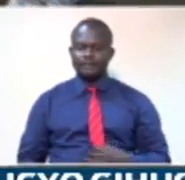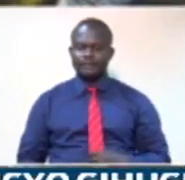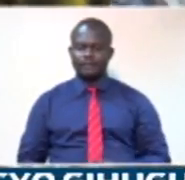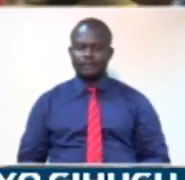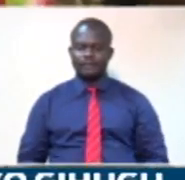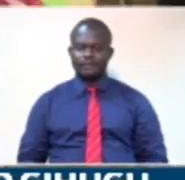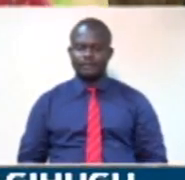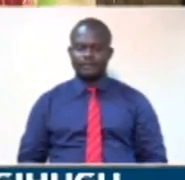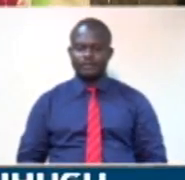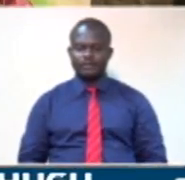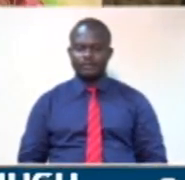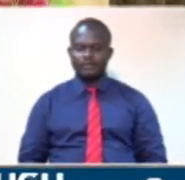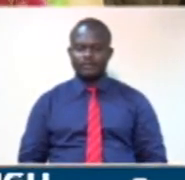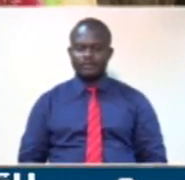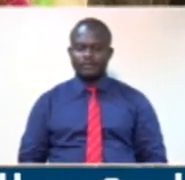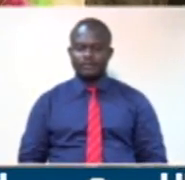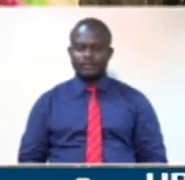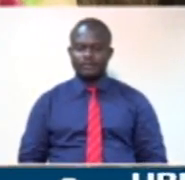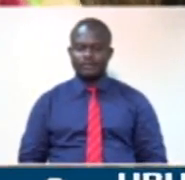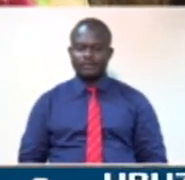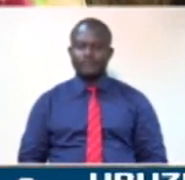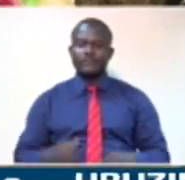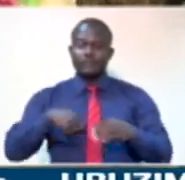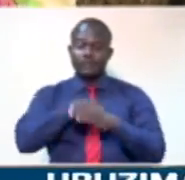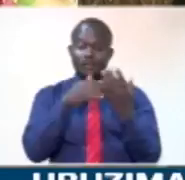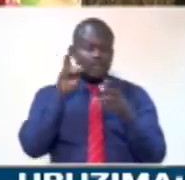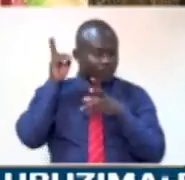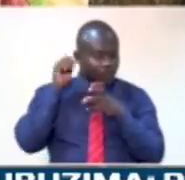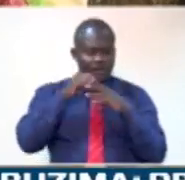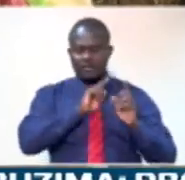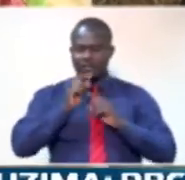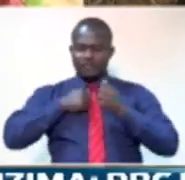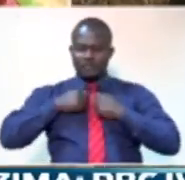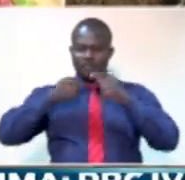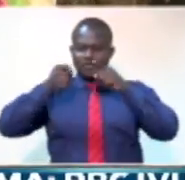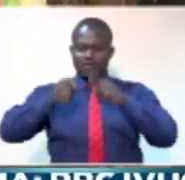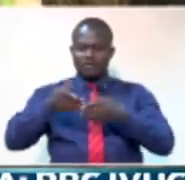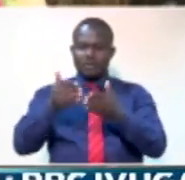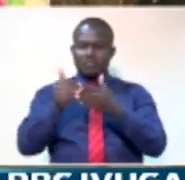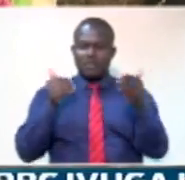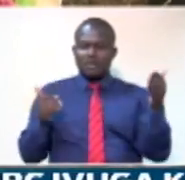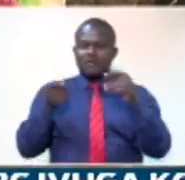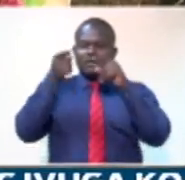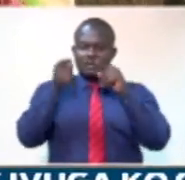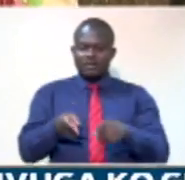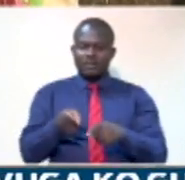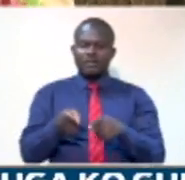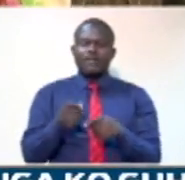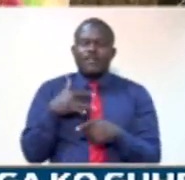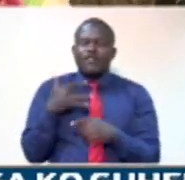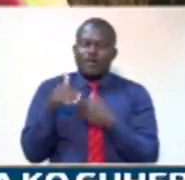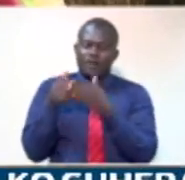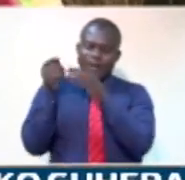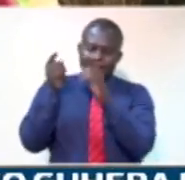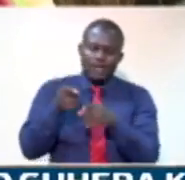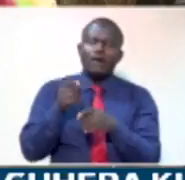Kazi sisi baada ya kusikia amekuja majeshi wa Rwanda. Tukimara kumva ko hari ingabo z'u Rwanda zije hano, mbere y'uko zinahagera kumva gusa ko hagiye kuza